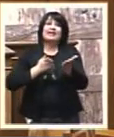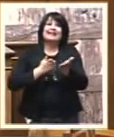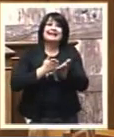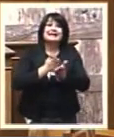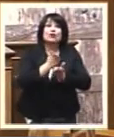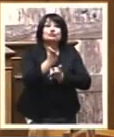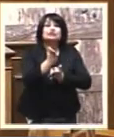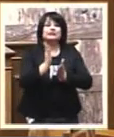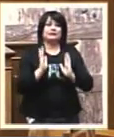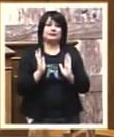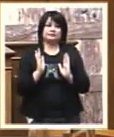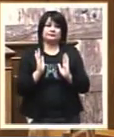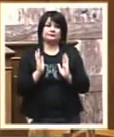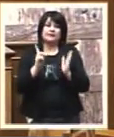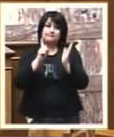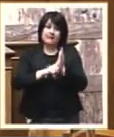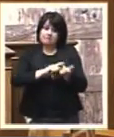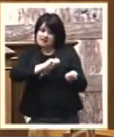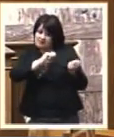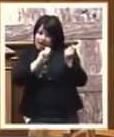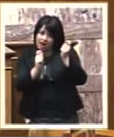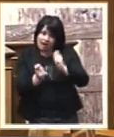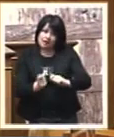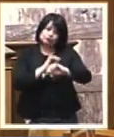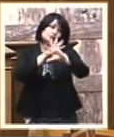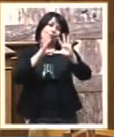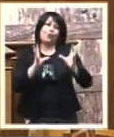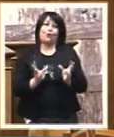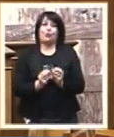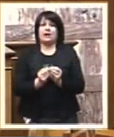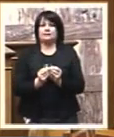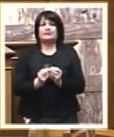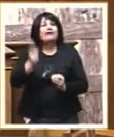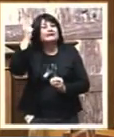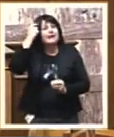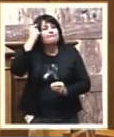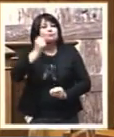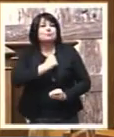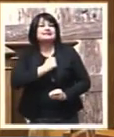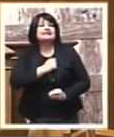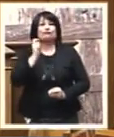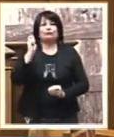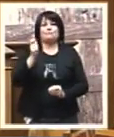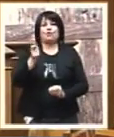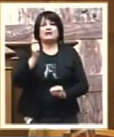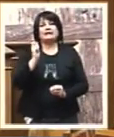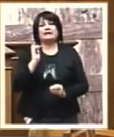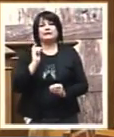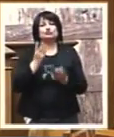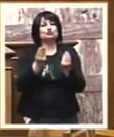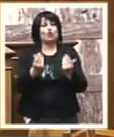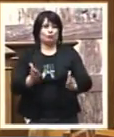στις γενιές, που επιβάλλει να αλλάξουμε ολόκληρη την πολιτική αντίληψη για το σύστημα όπως λειτουργεί μέχρι